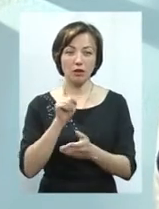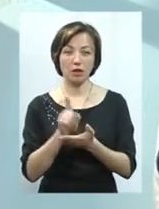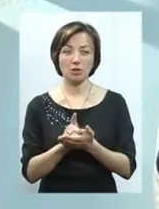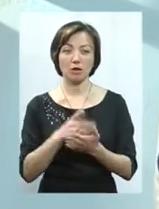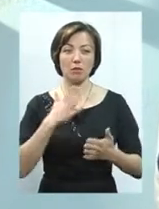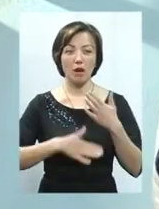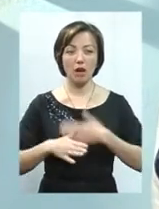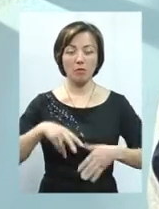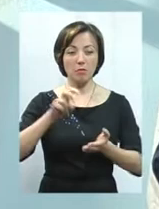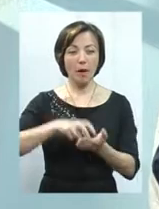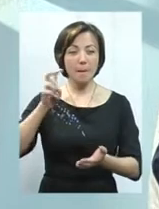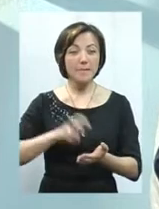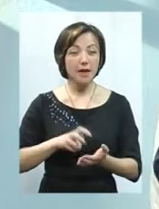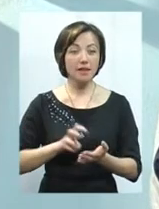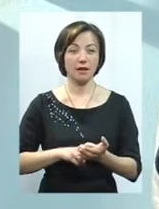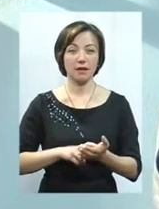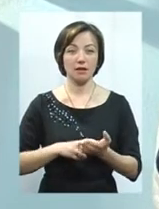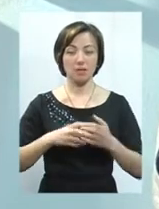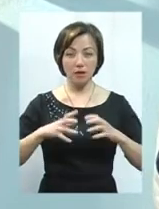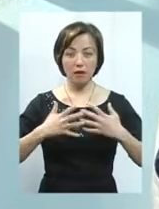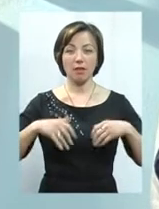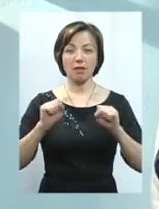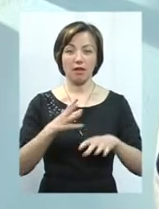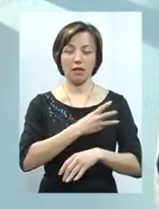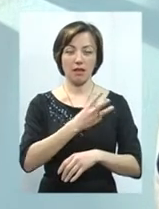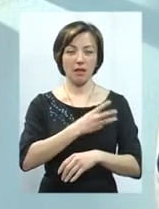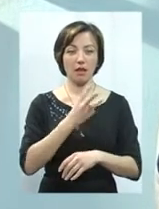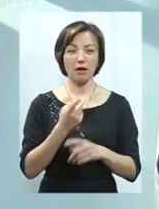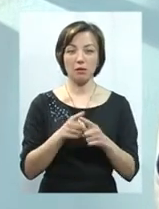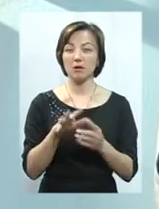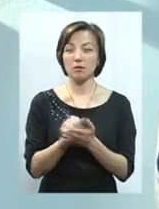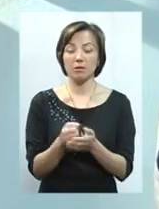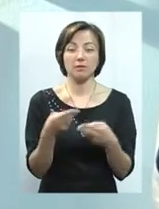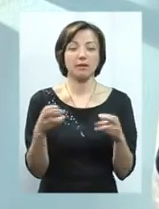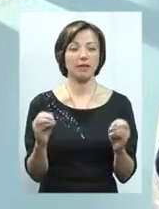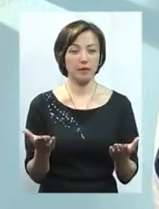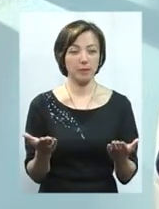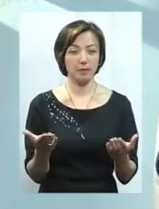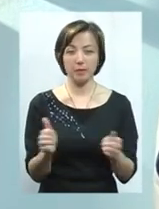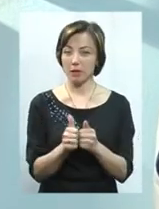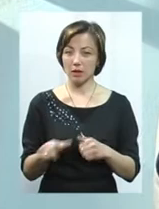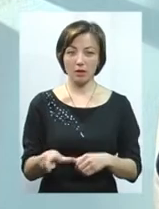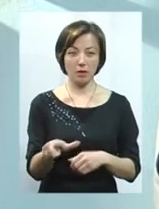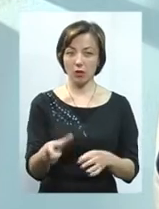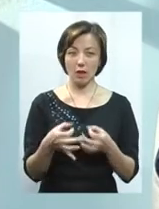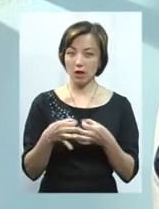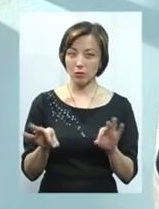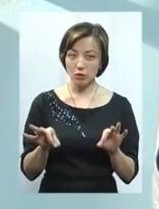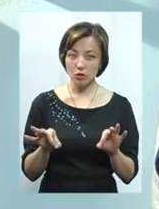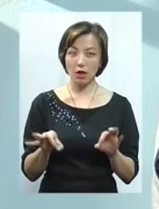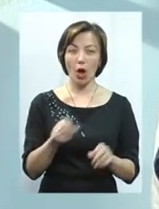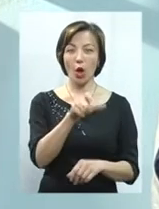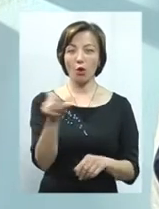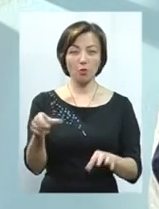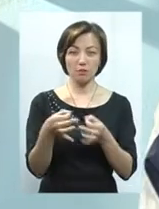побегать, порадоваться, попрыгать, отдать свою какую-то энергию, и здесь же с ней позаниматься. Где? При дороге не отпустишь. Там, где люди,